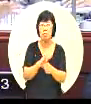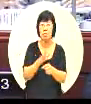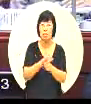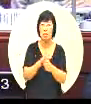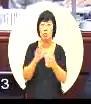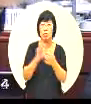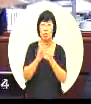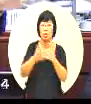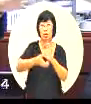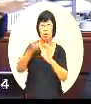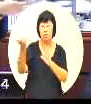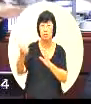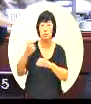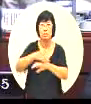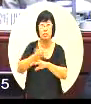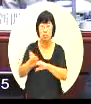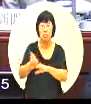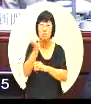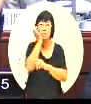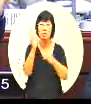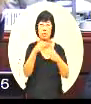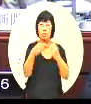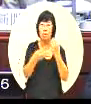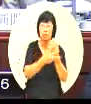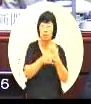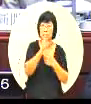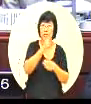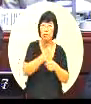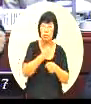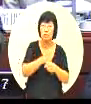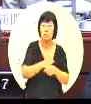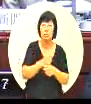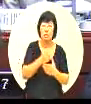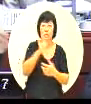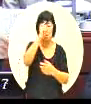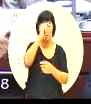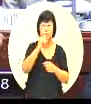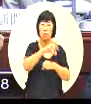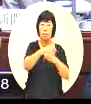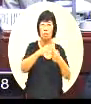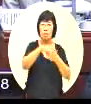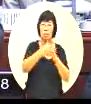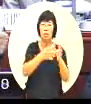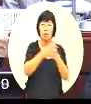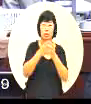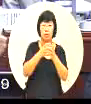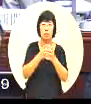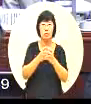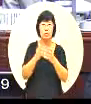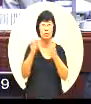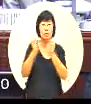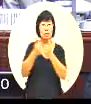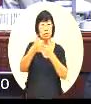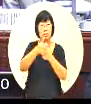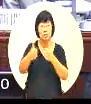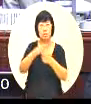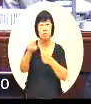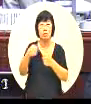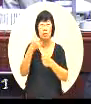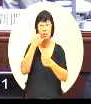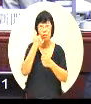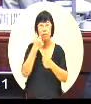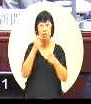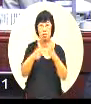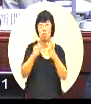石化业的何去何从，我们愿意跟环保团体，包括跟议会 还有业者 打个业大家共同来